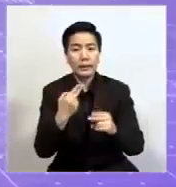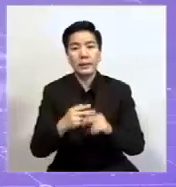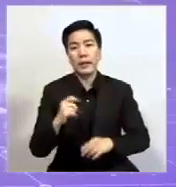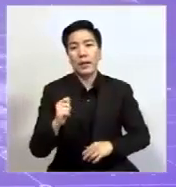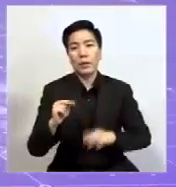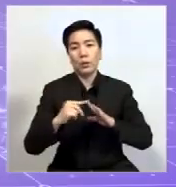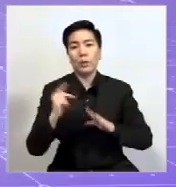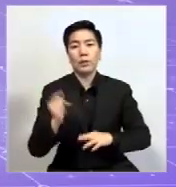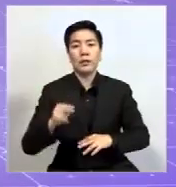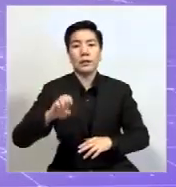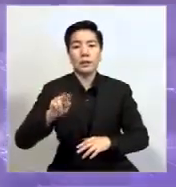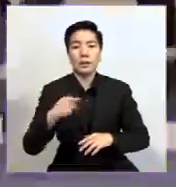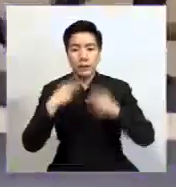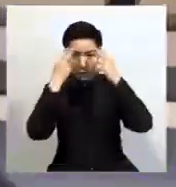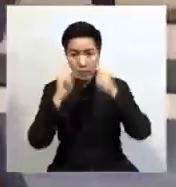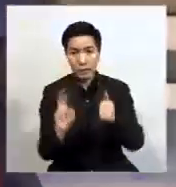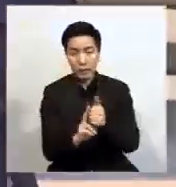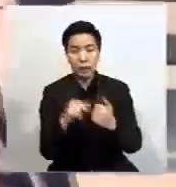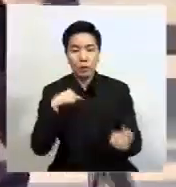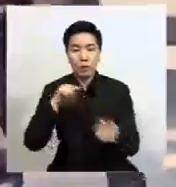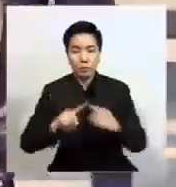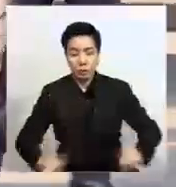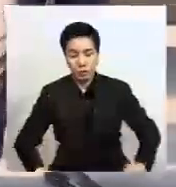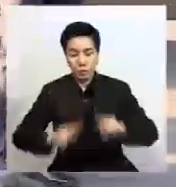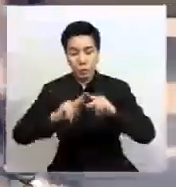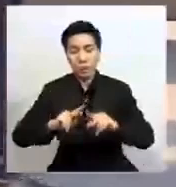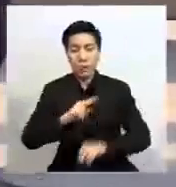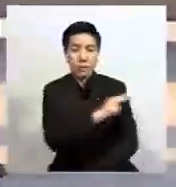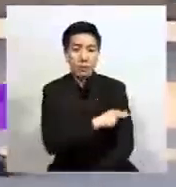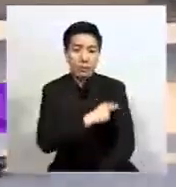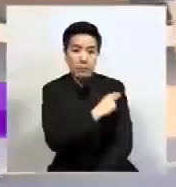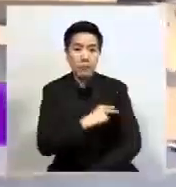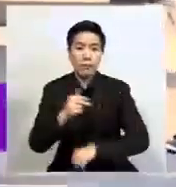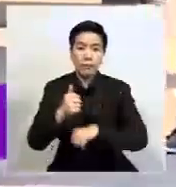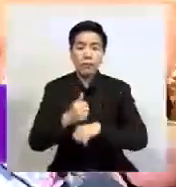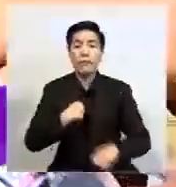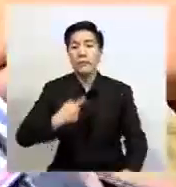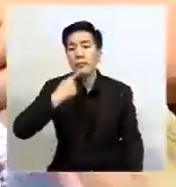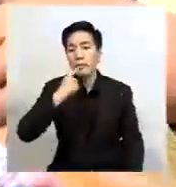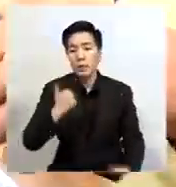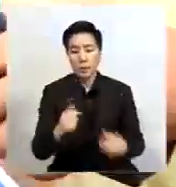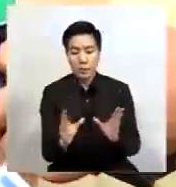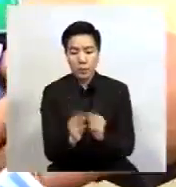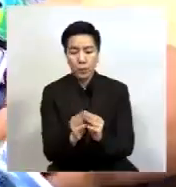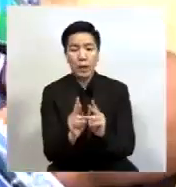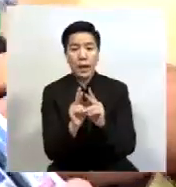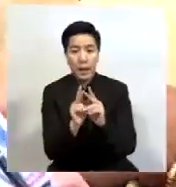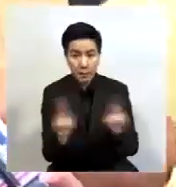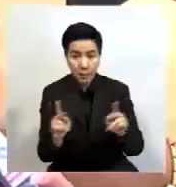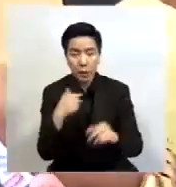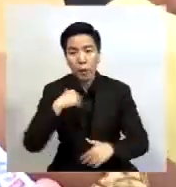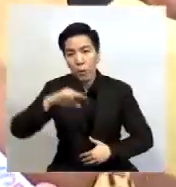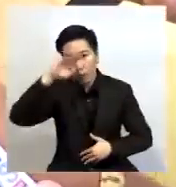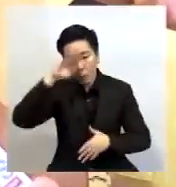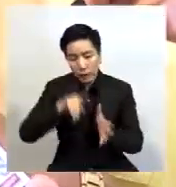ซึ่งนายอนุทินชาญวีรกูลรองนายกรัฐมนตรีและรัฐมนตรีว่าการกระทรวงสาธารณสุขบอกว่าการประชุมคณะกรรมการคว